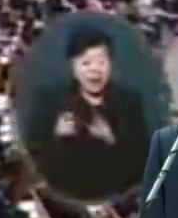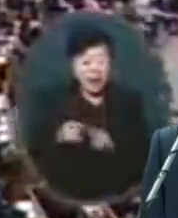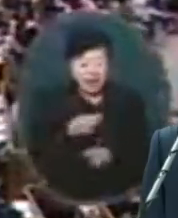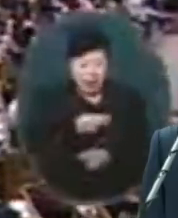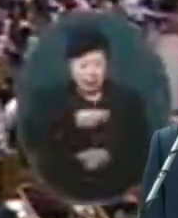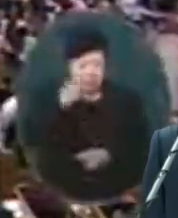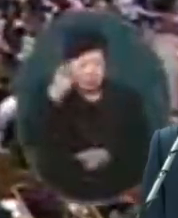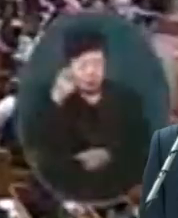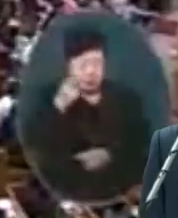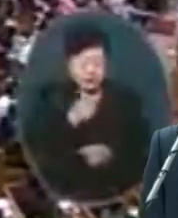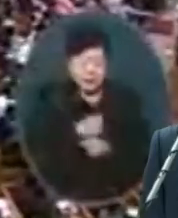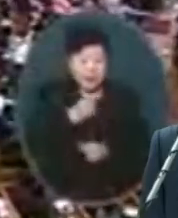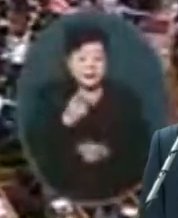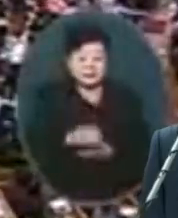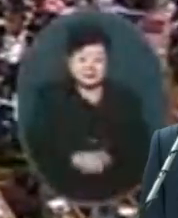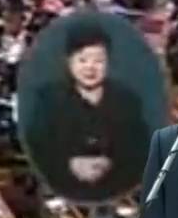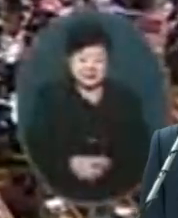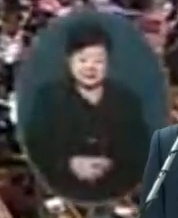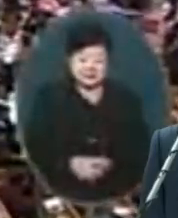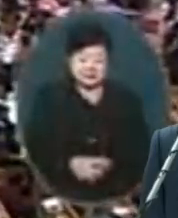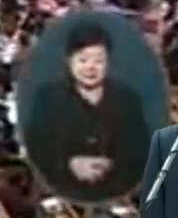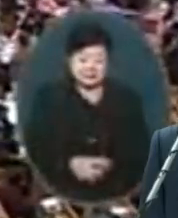똑똑히 하라는 것입니다.